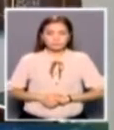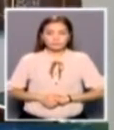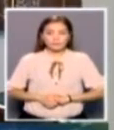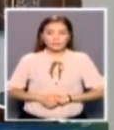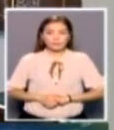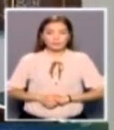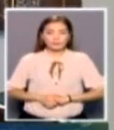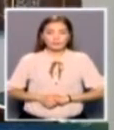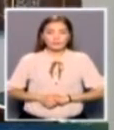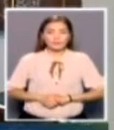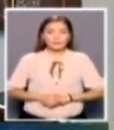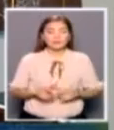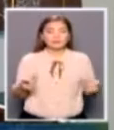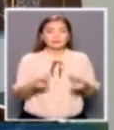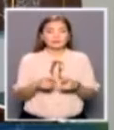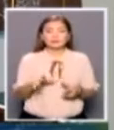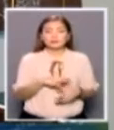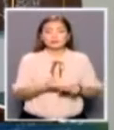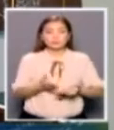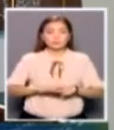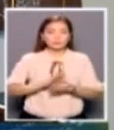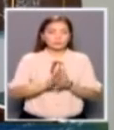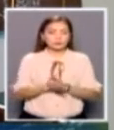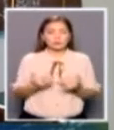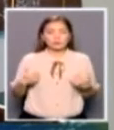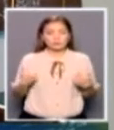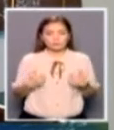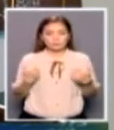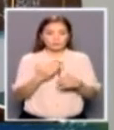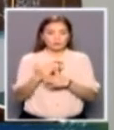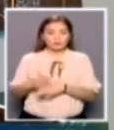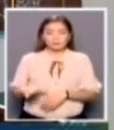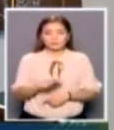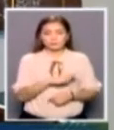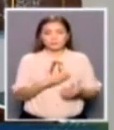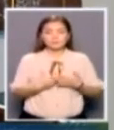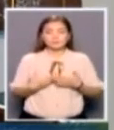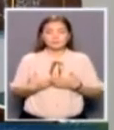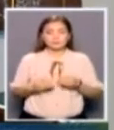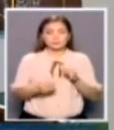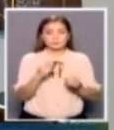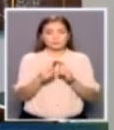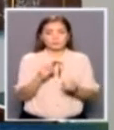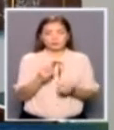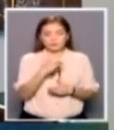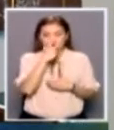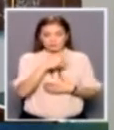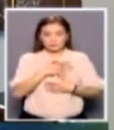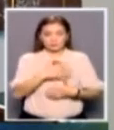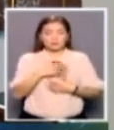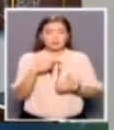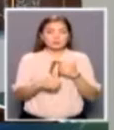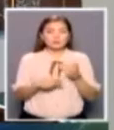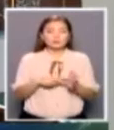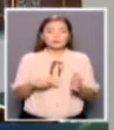сыйлағанда індетке байланысты қайырымдылық шараларымыз өтті. Нақты айтатын болсақ, ол жерде 10 ивейл аппараты